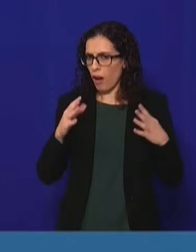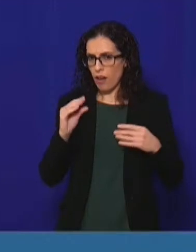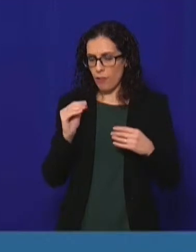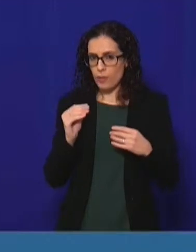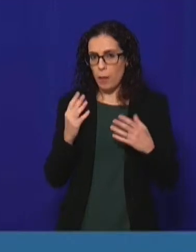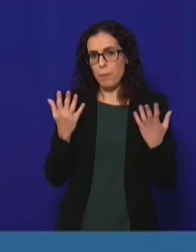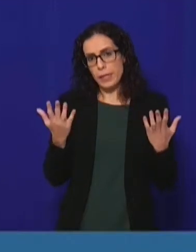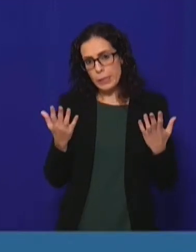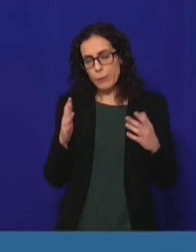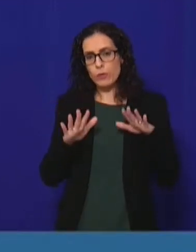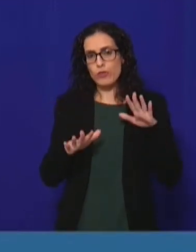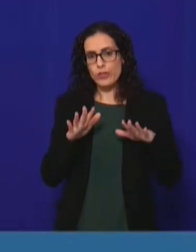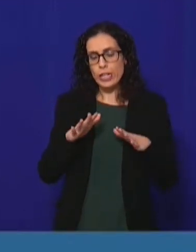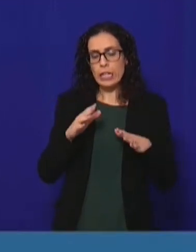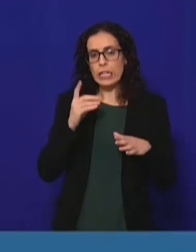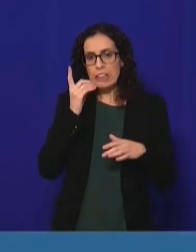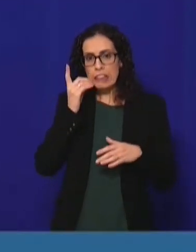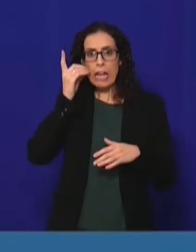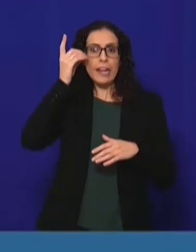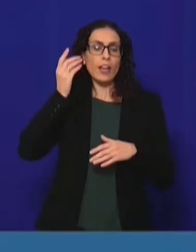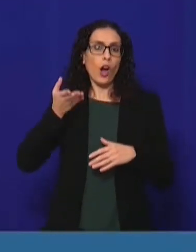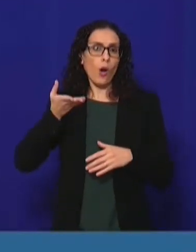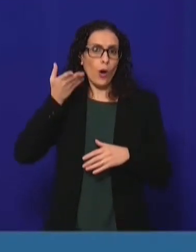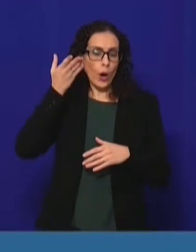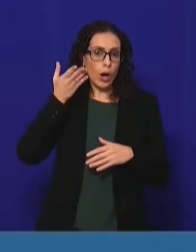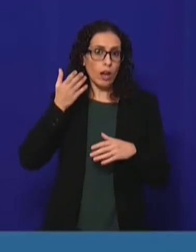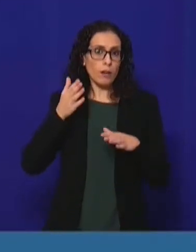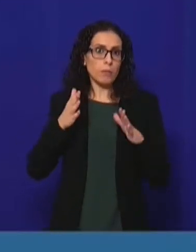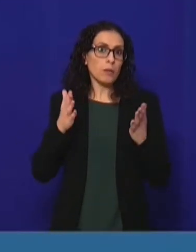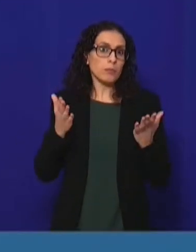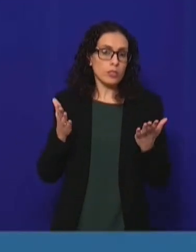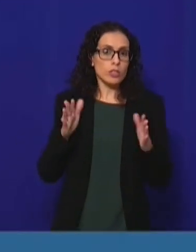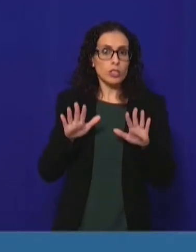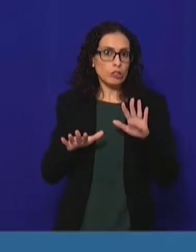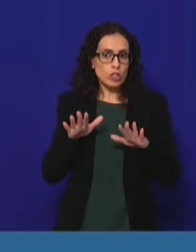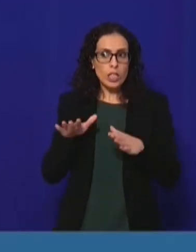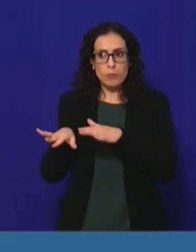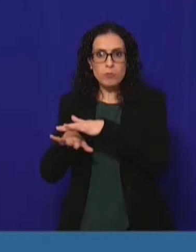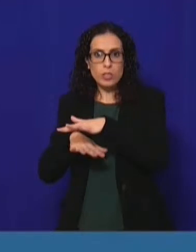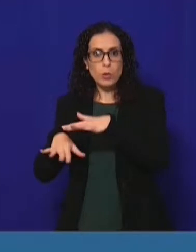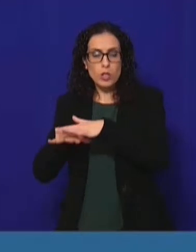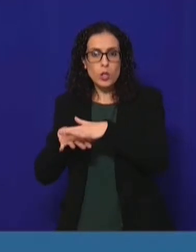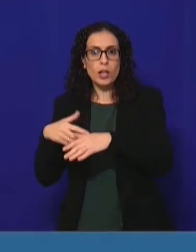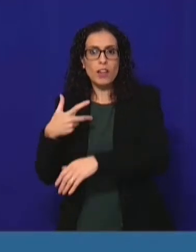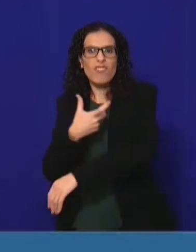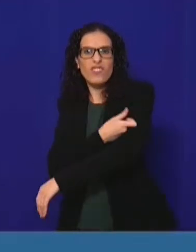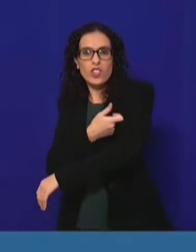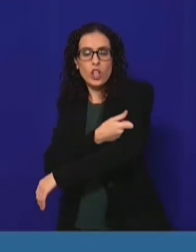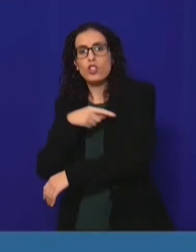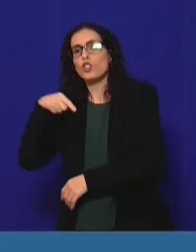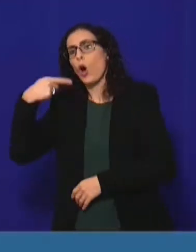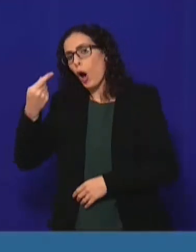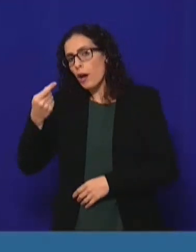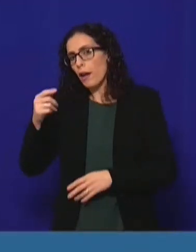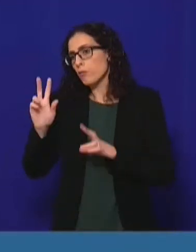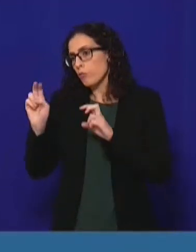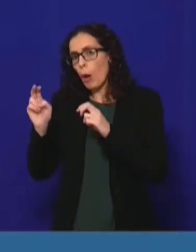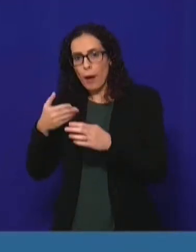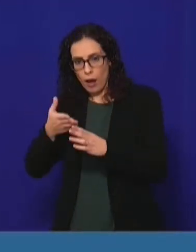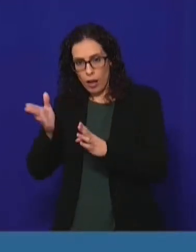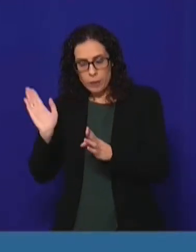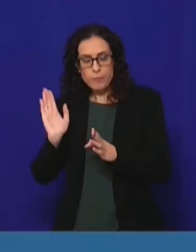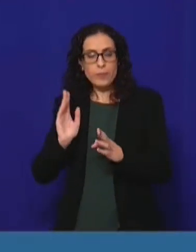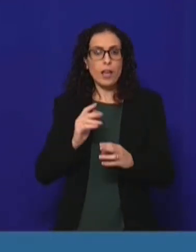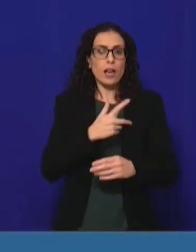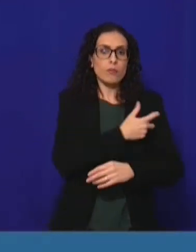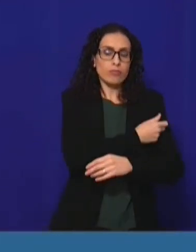ġieli jkollhom jitla' d-deni bħalma ġieli ikun hemm anke f'sitwazzjonijiet f'tip ta' vaccines oħrajn u anke kien hemm xi